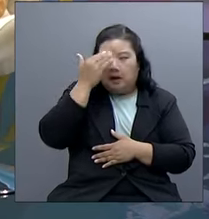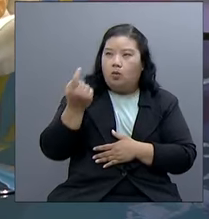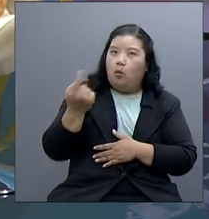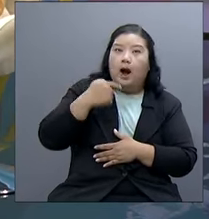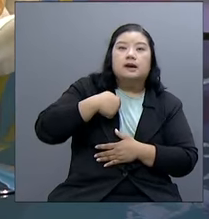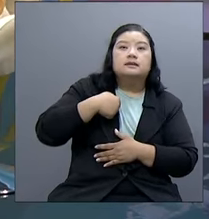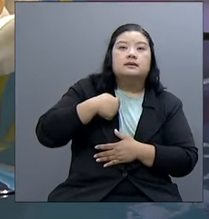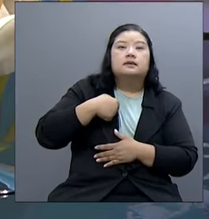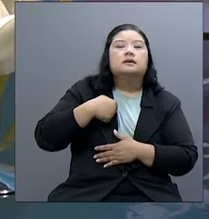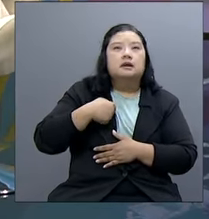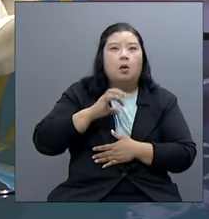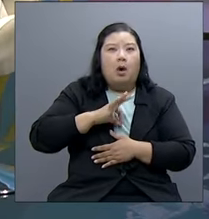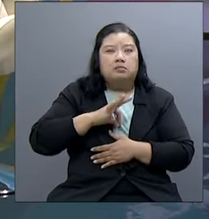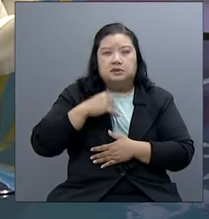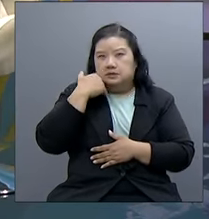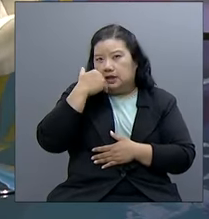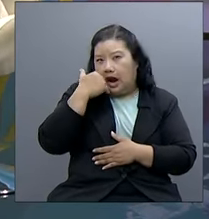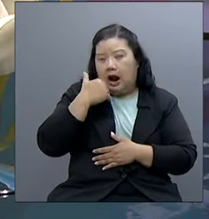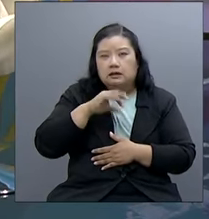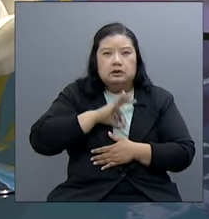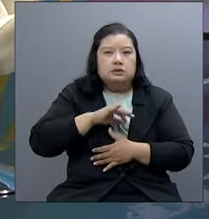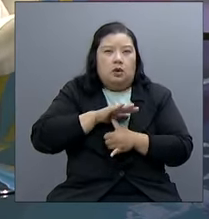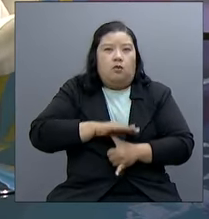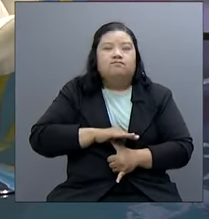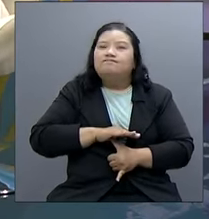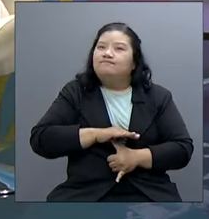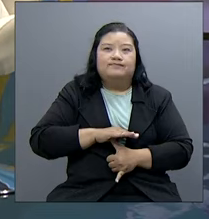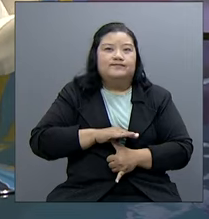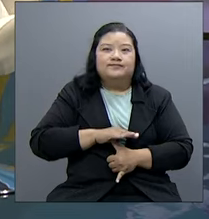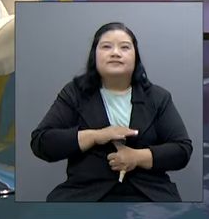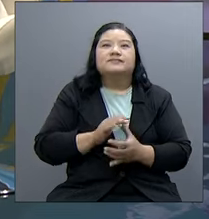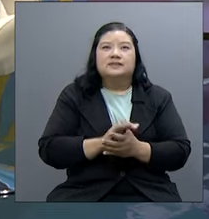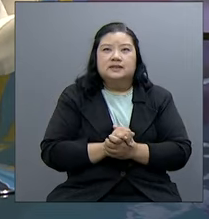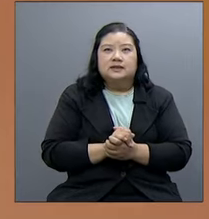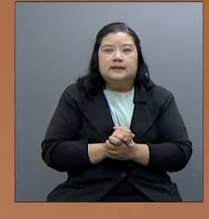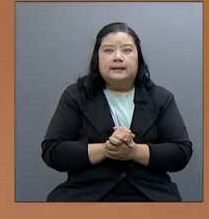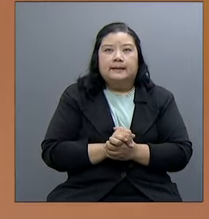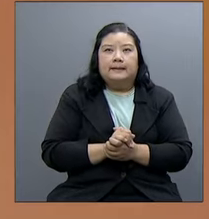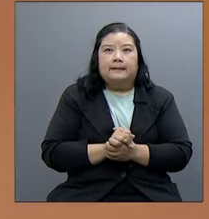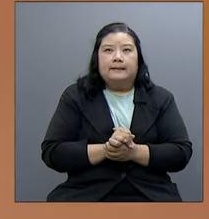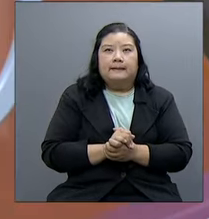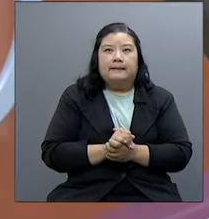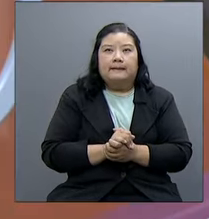ตหา